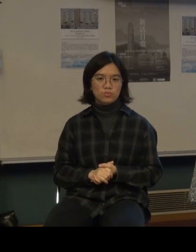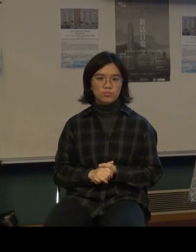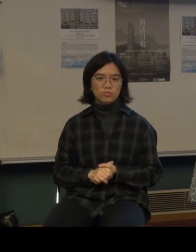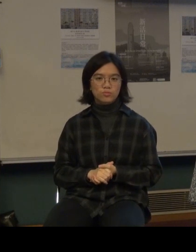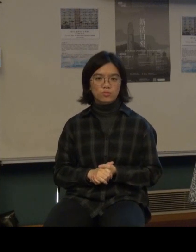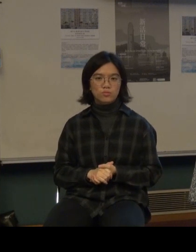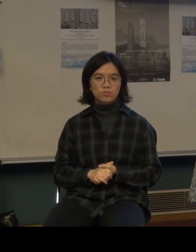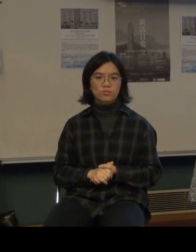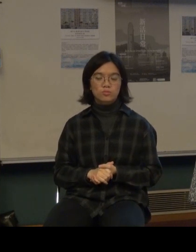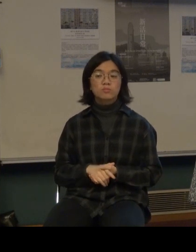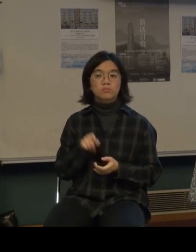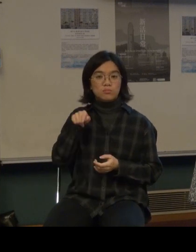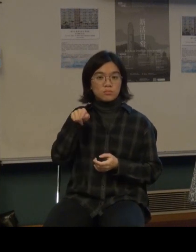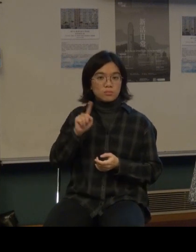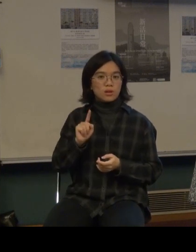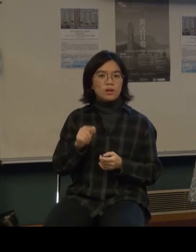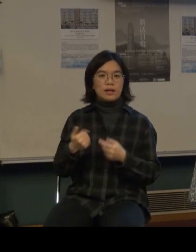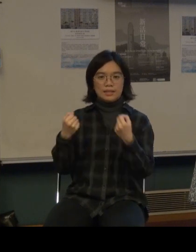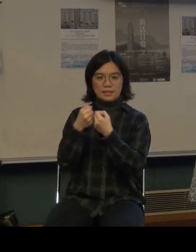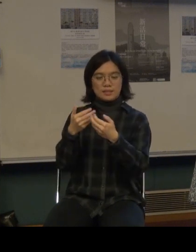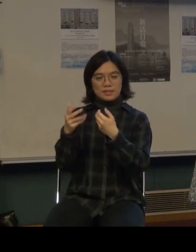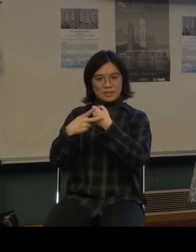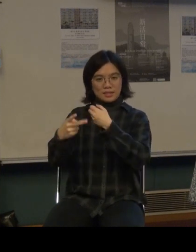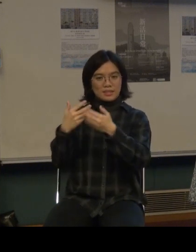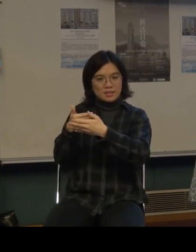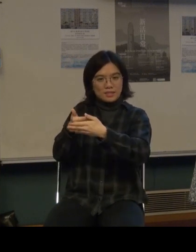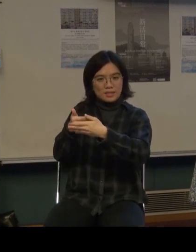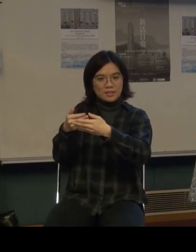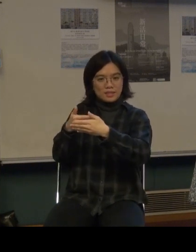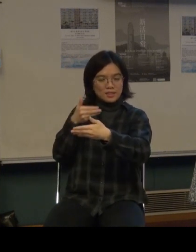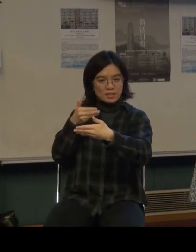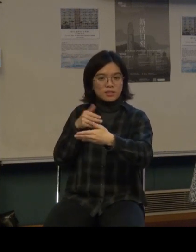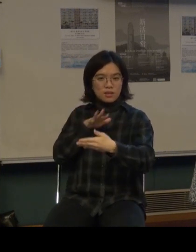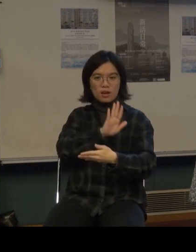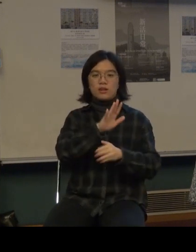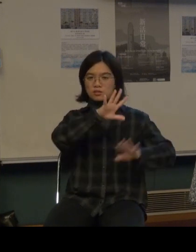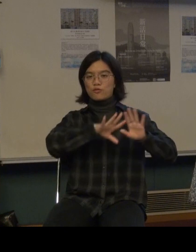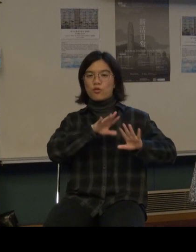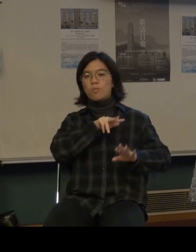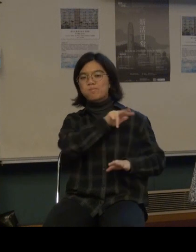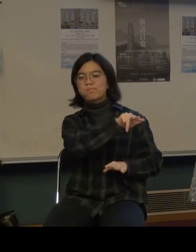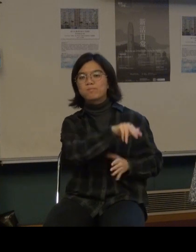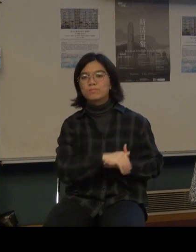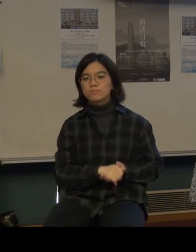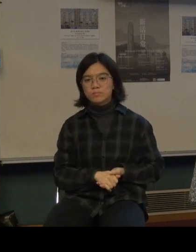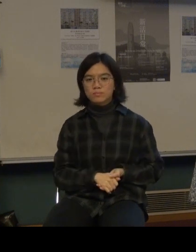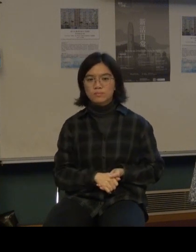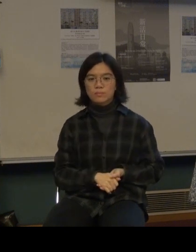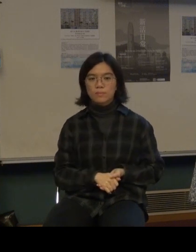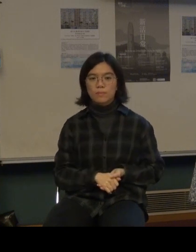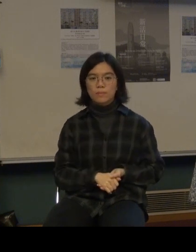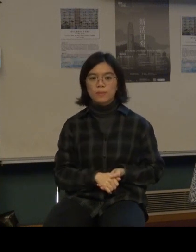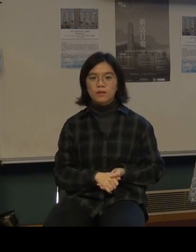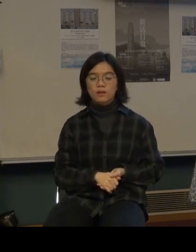係我哋戰前見到嘅情況，特別喺戰前嘅情況，我哋見到咧就係話政